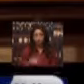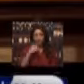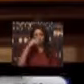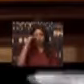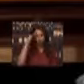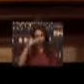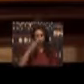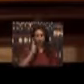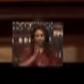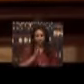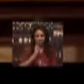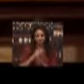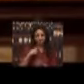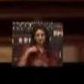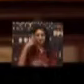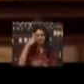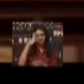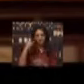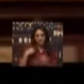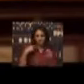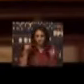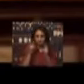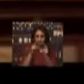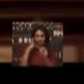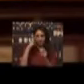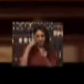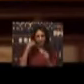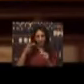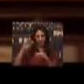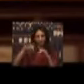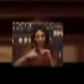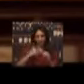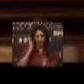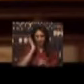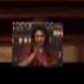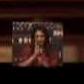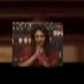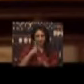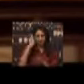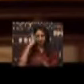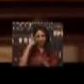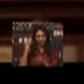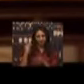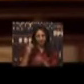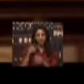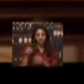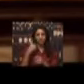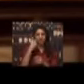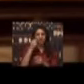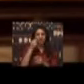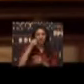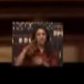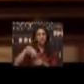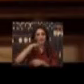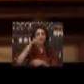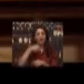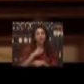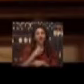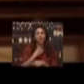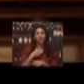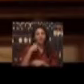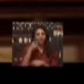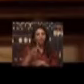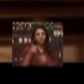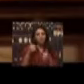بشكرك جدا وسعيد ان انا قابلت حضرتك، التقيت بيكي، وانت واحده من الناس اللي احنا